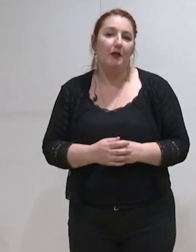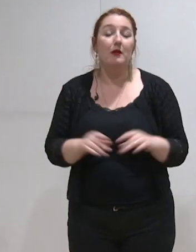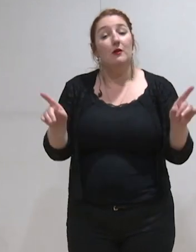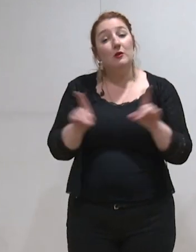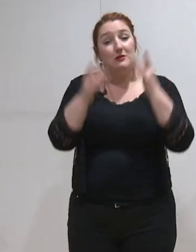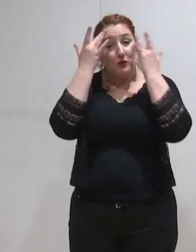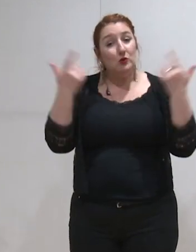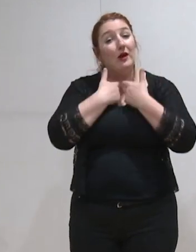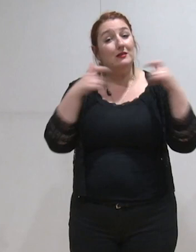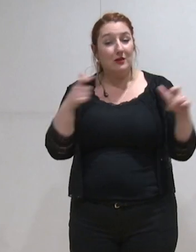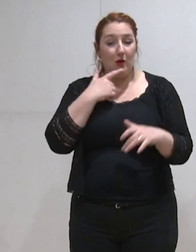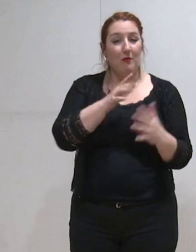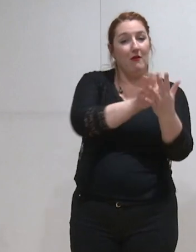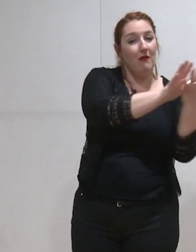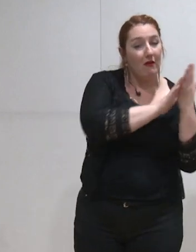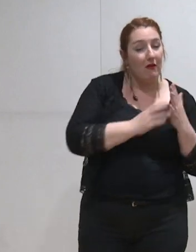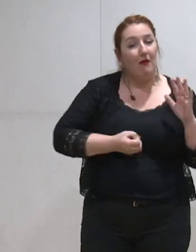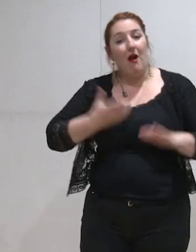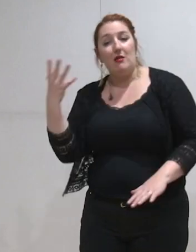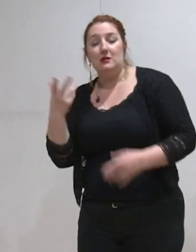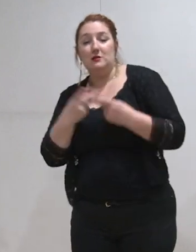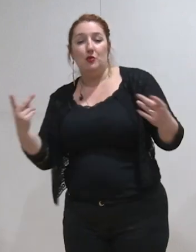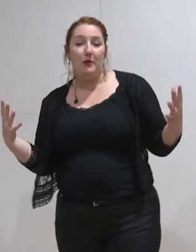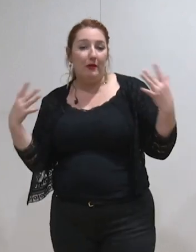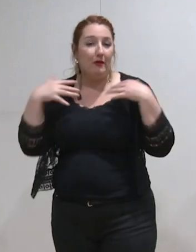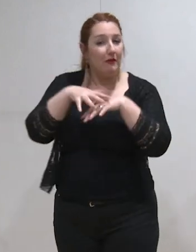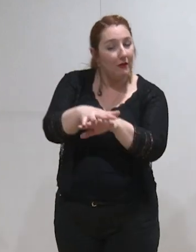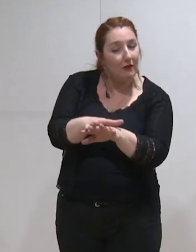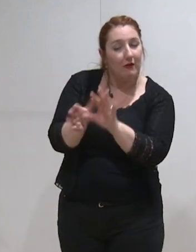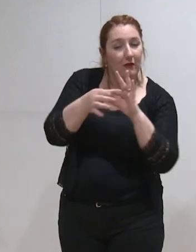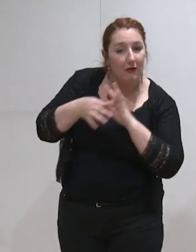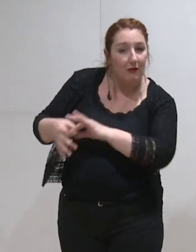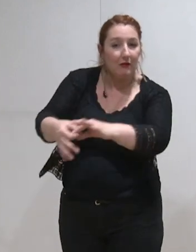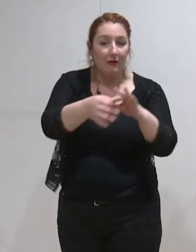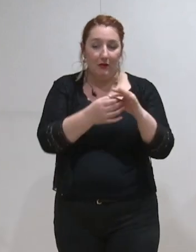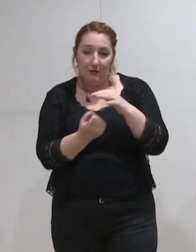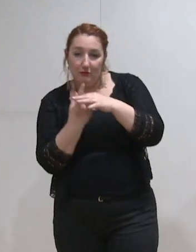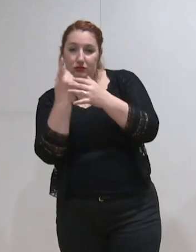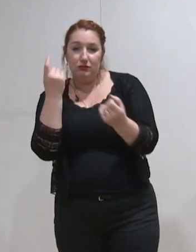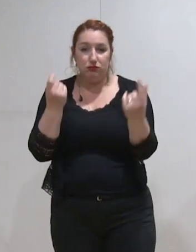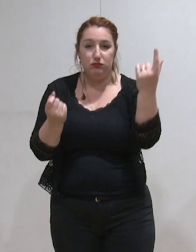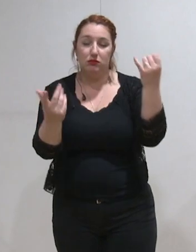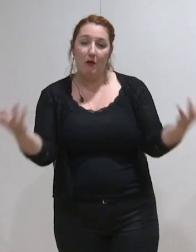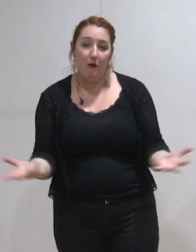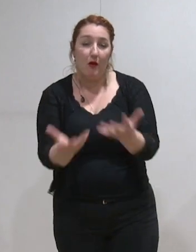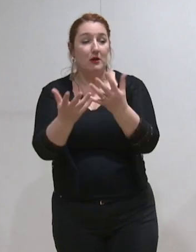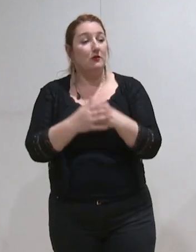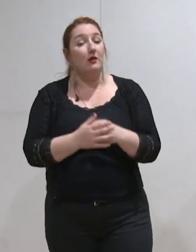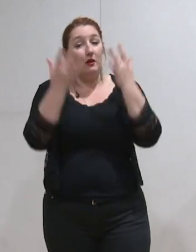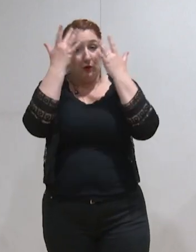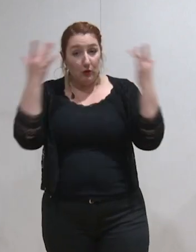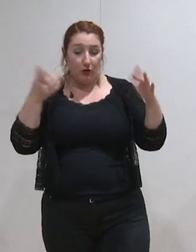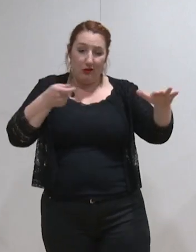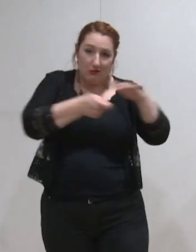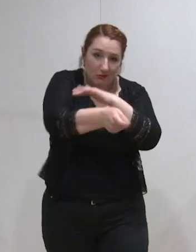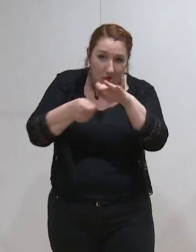rencontre entre les publics et les artistes c'est favoriser l'émergence pour cela donner au moyens culturel encourager la médiation